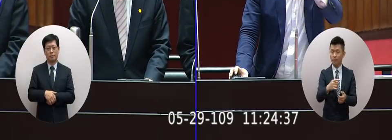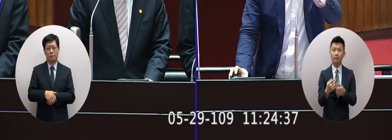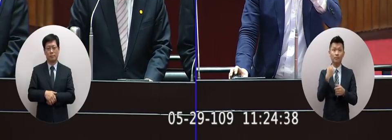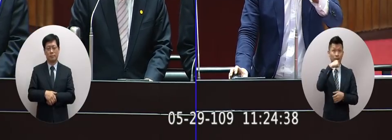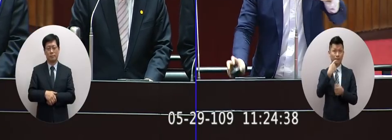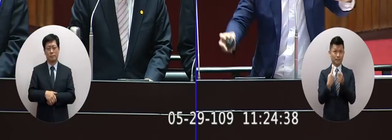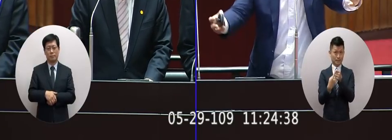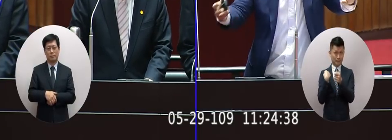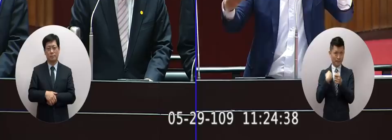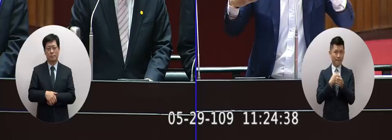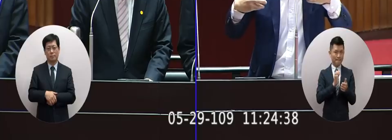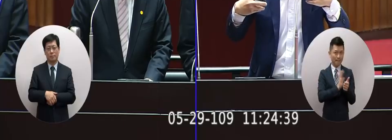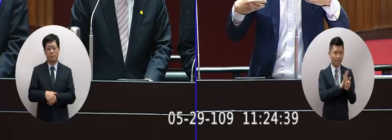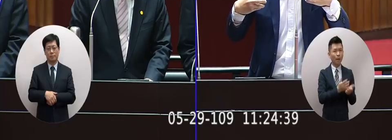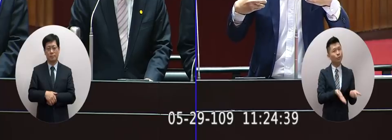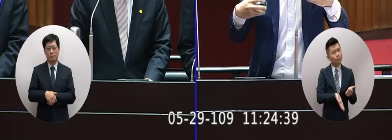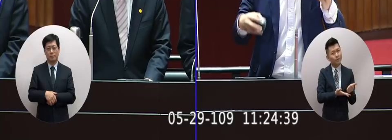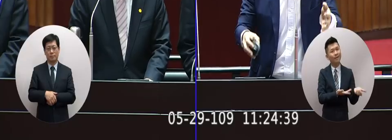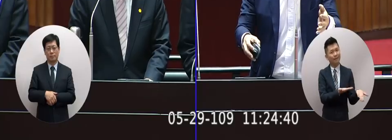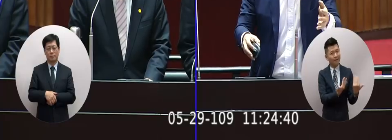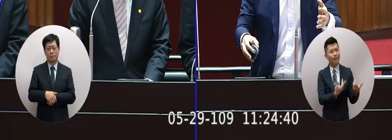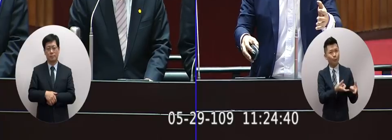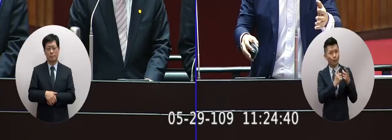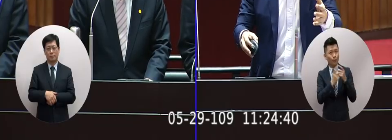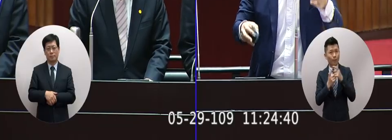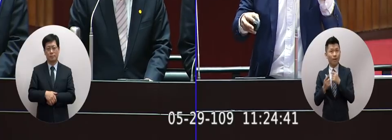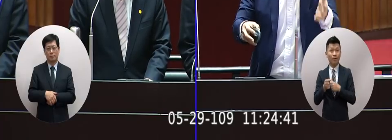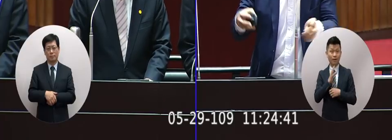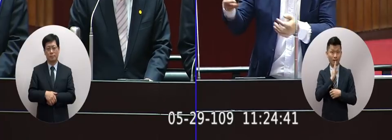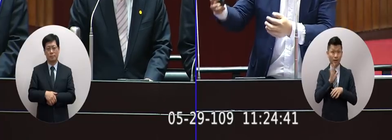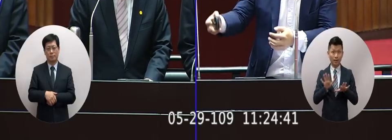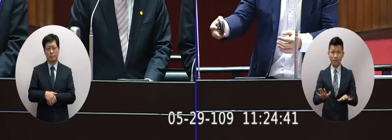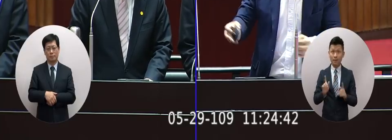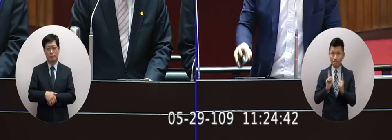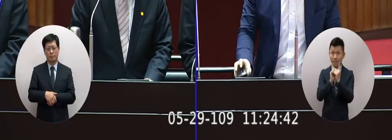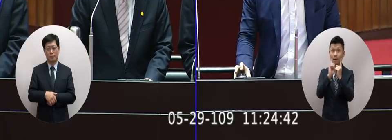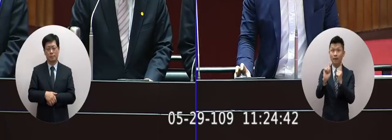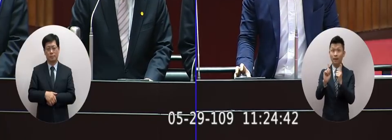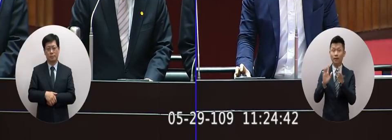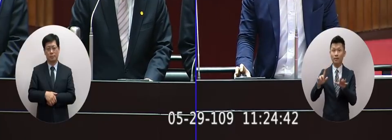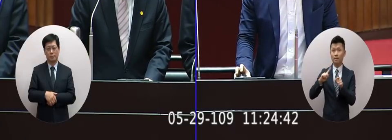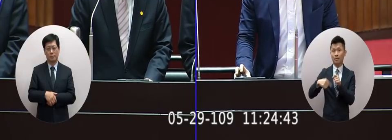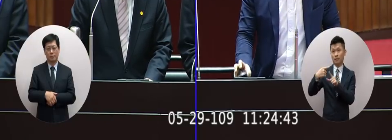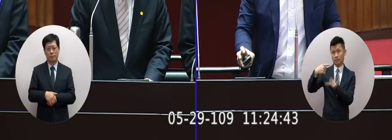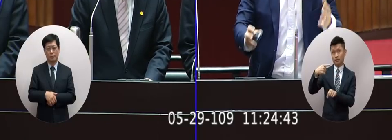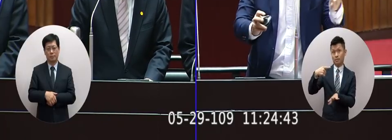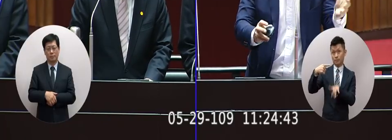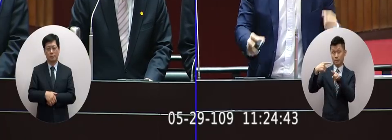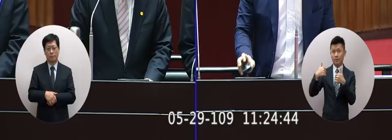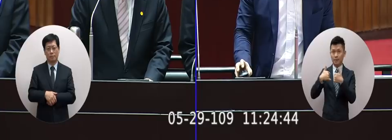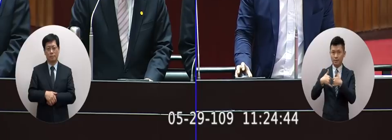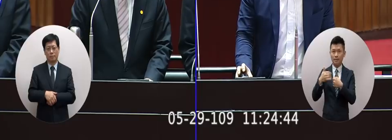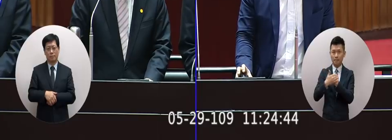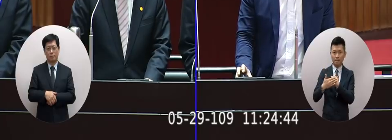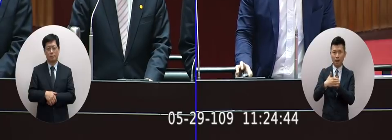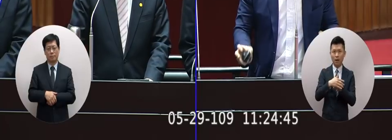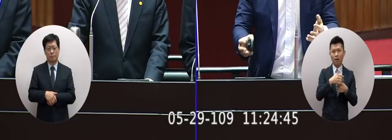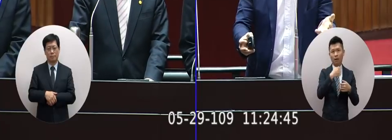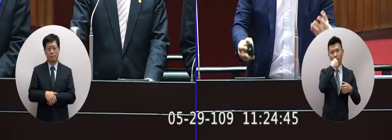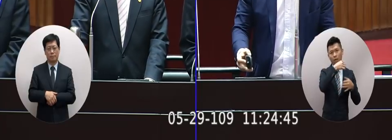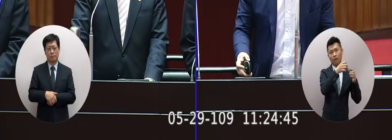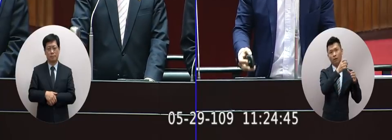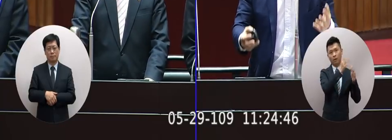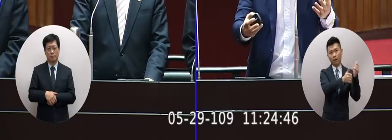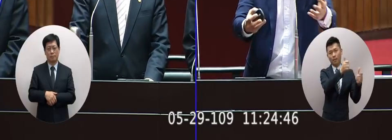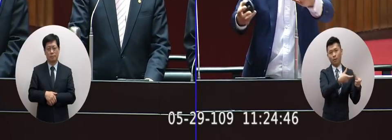去年咧做这个代志的时阵，无是鼓励大家回来嘛。啊，即马的问题是讲，包括着年初健保的议题，吼，一挂台商伫遐唔愿回来，